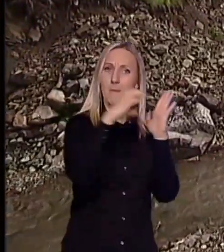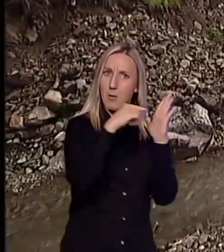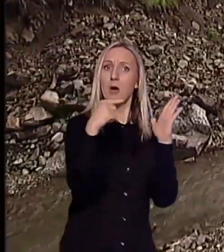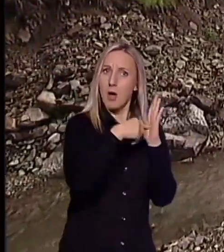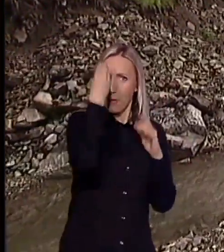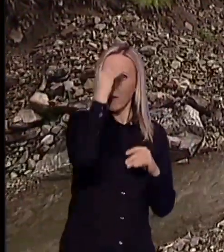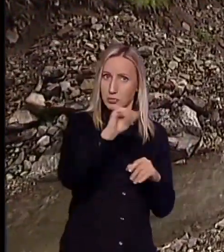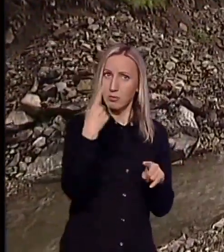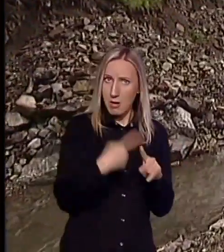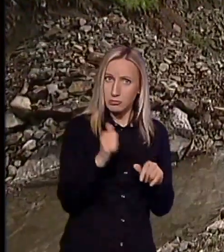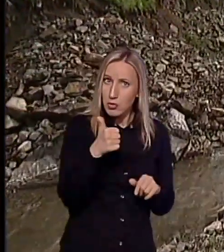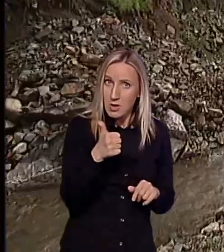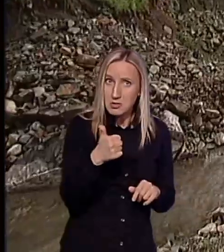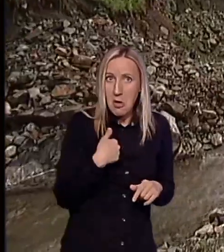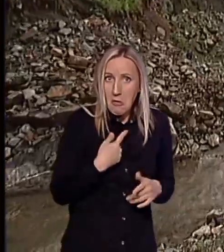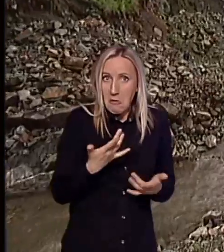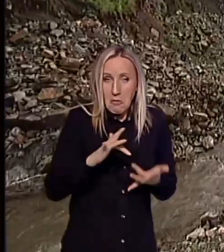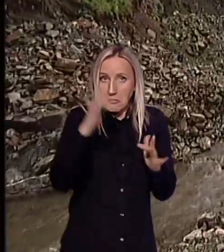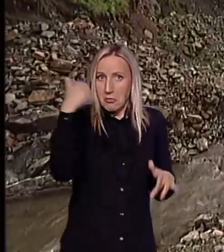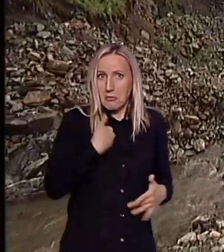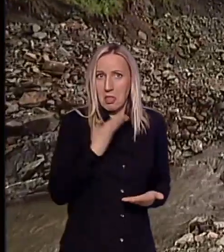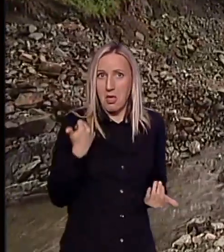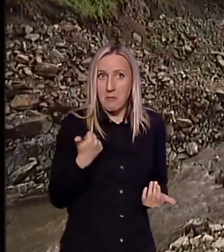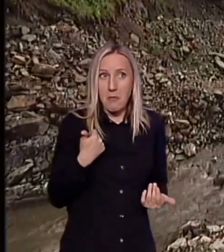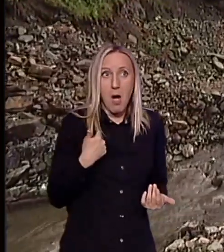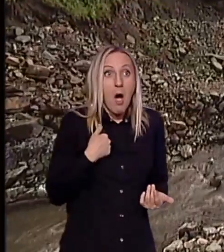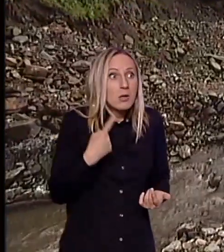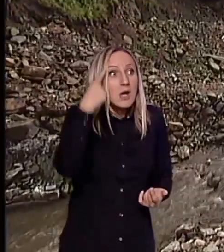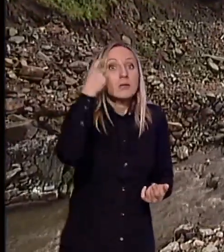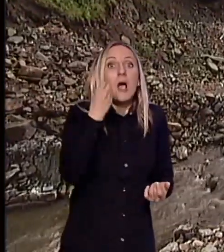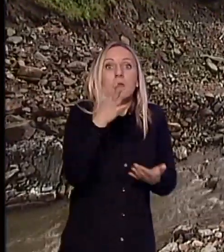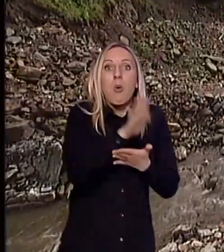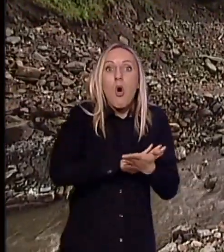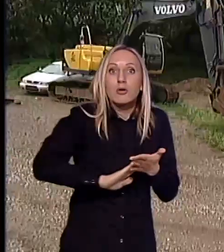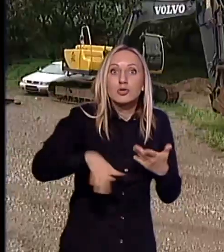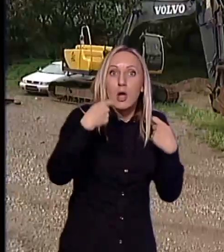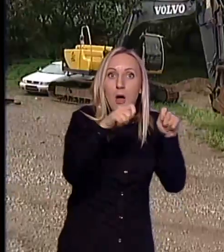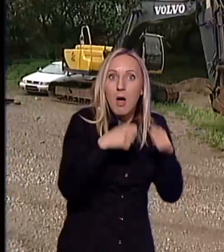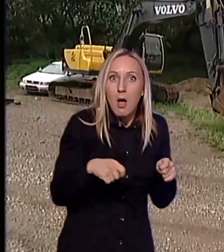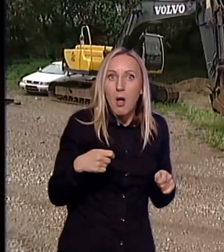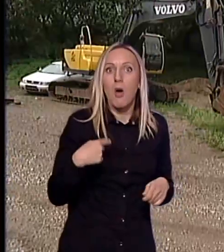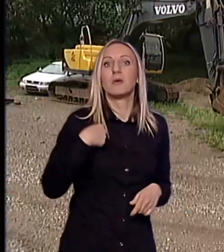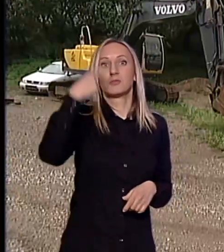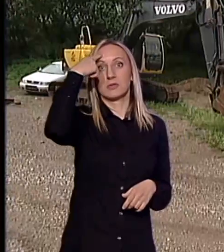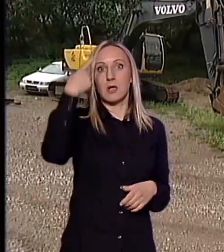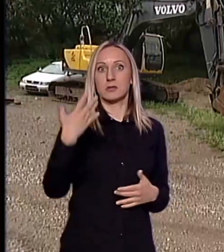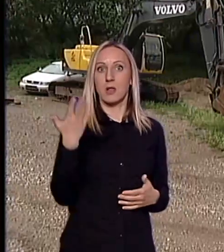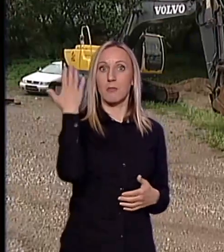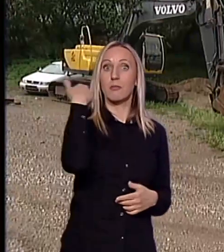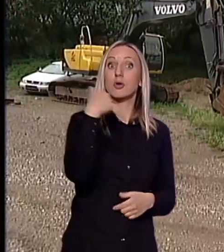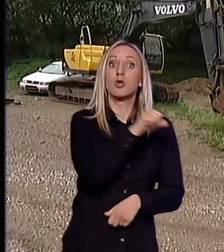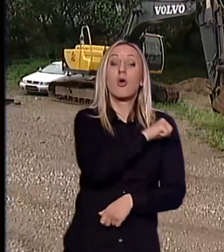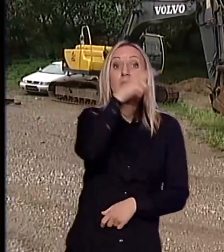mi to slabo baratamo, tako da mi smo znali tek kada su radovi krenuli, prošle godine u leto. Probali smo